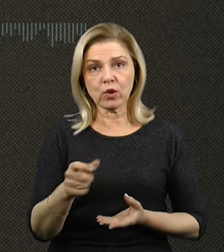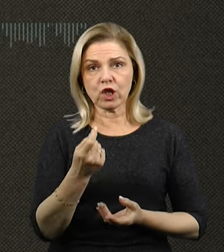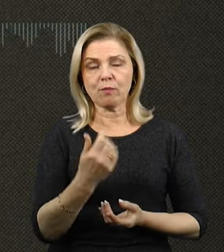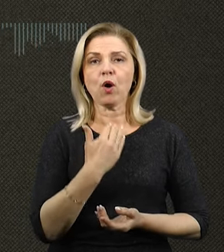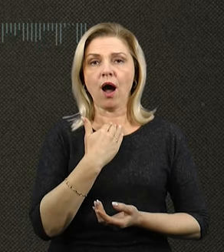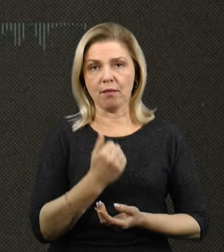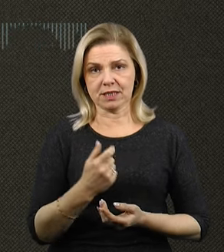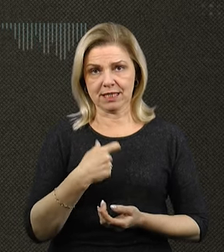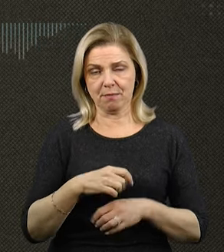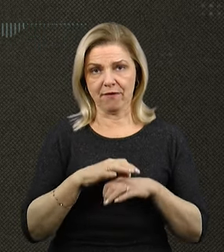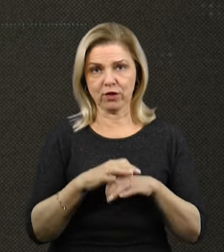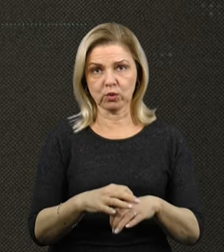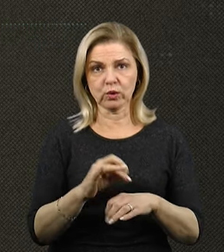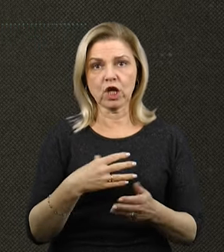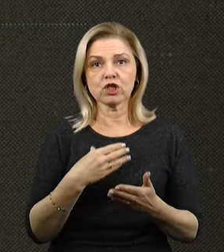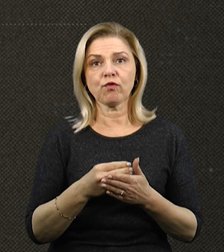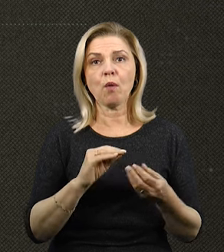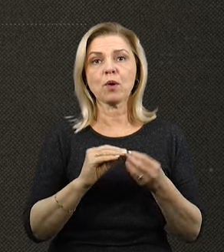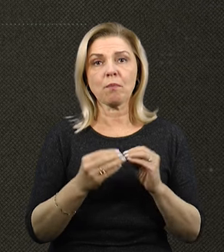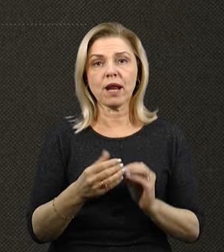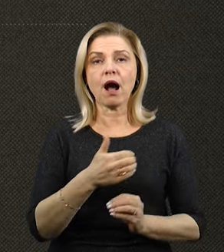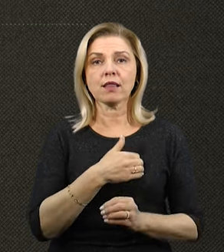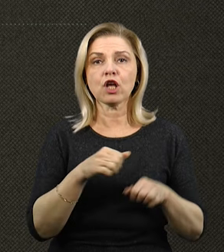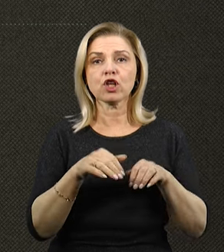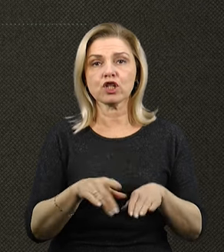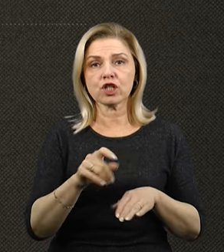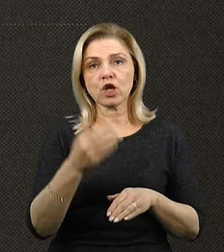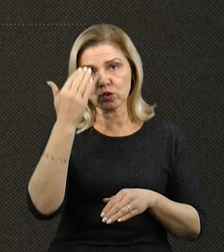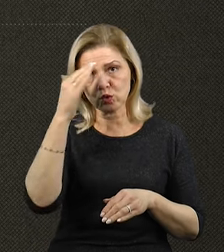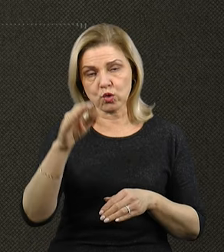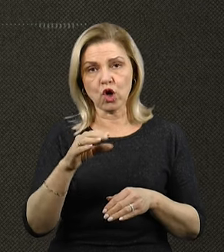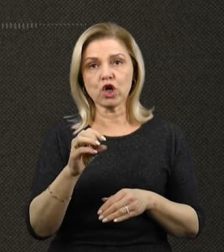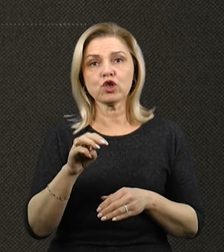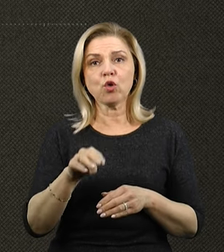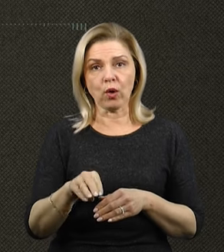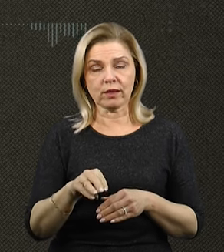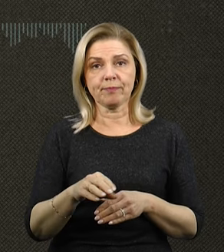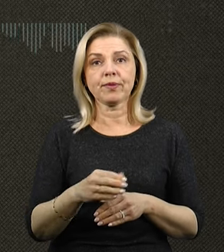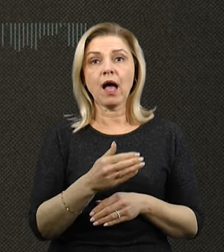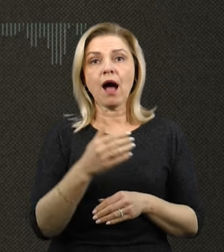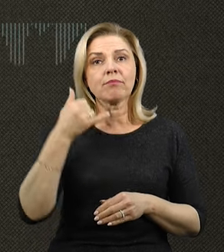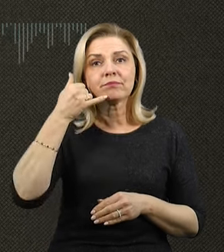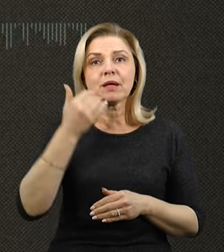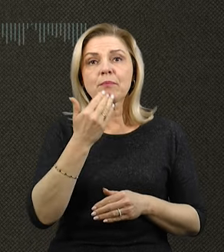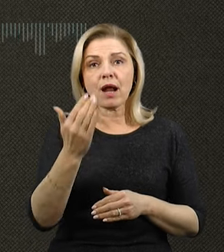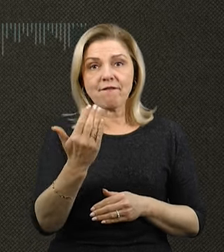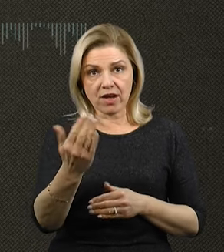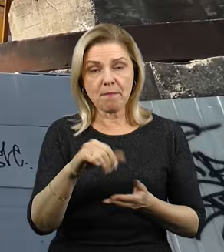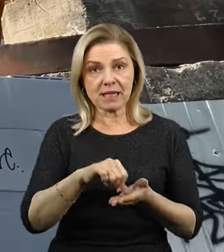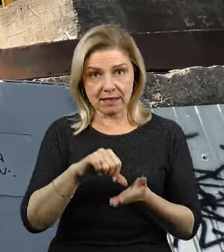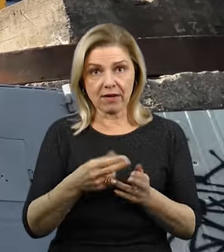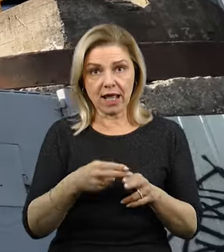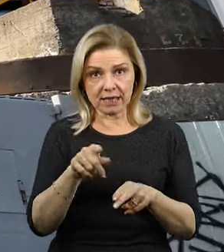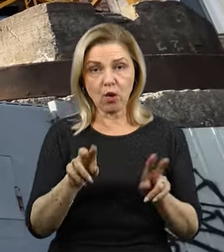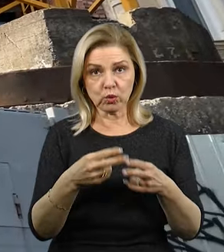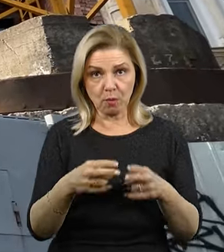немножко похамски себя ведут и свои проблемы хотят ши за чужой счёт ви представляєте цей клубний будинок Да я представляю